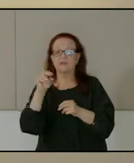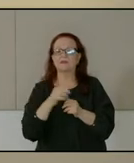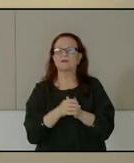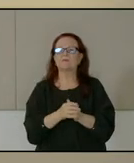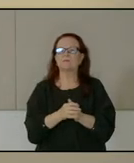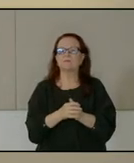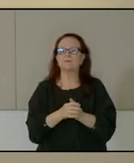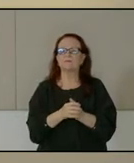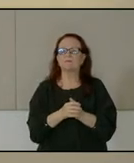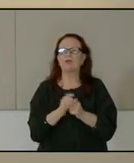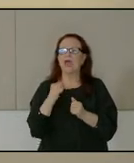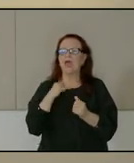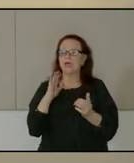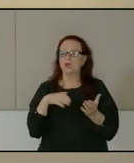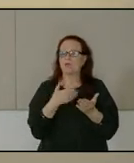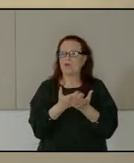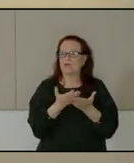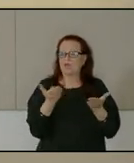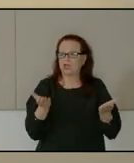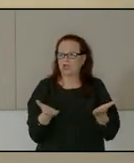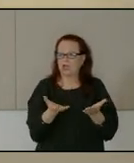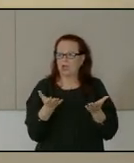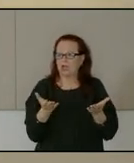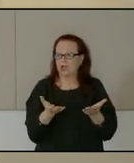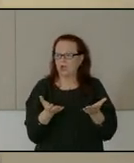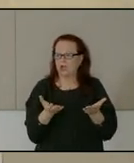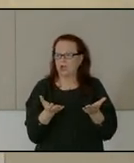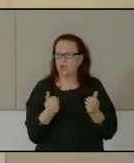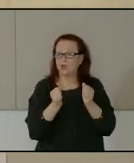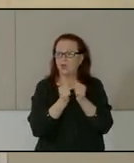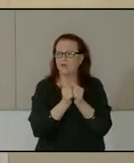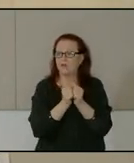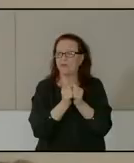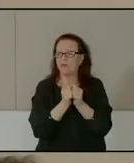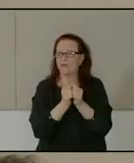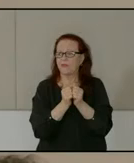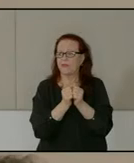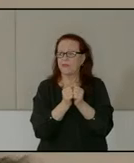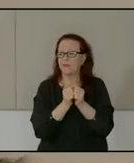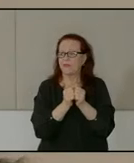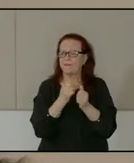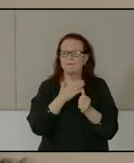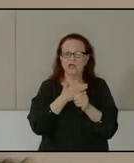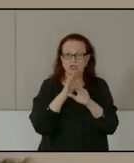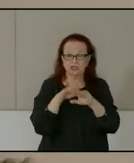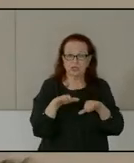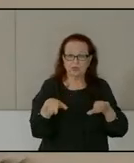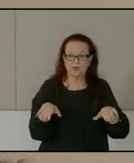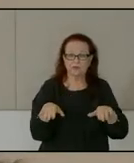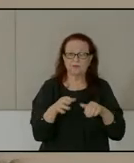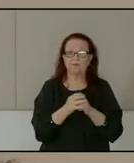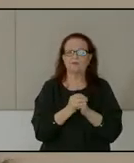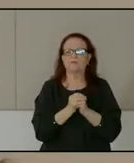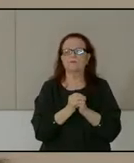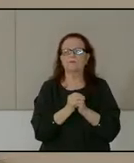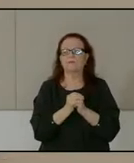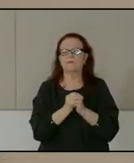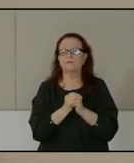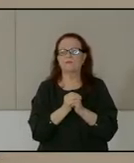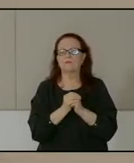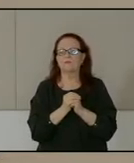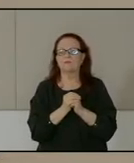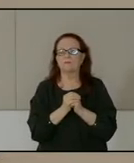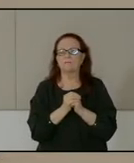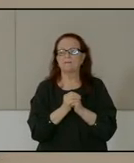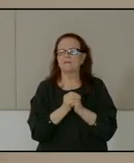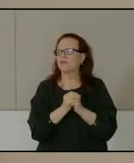với các con của tôi. I arrived here was sponsored together with my children. Và sau đó thì con trai lớn của